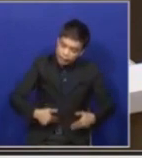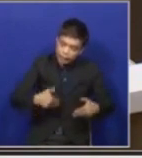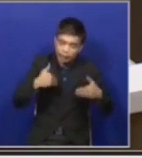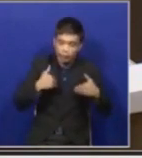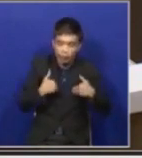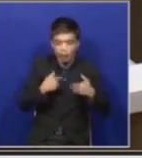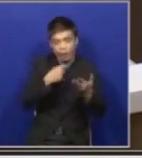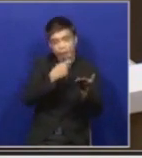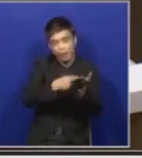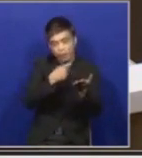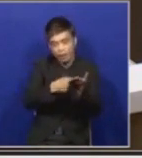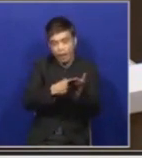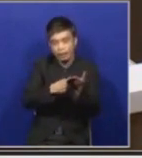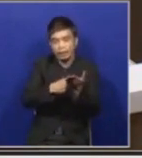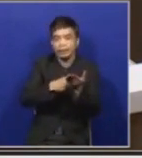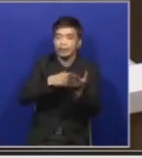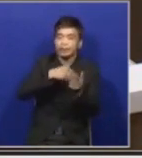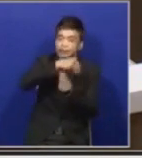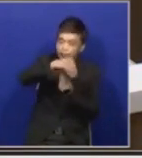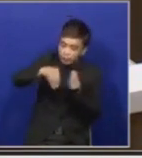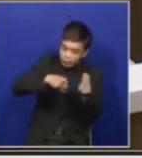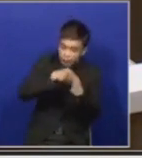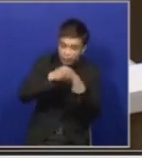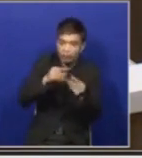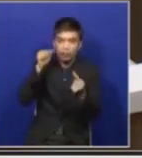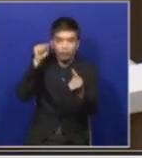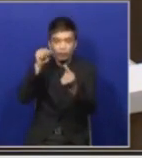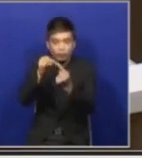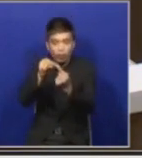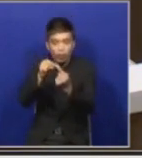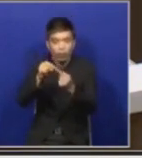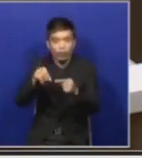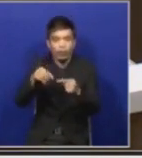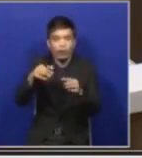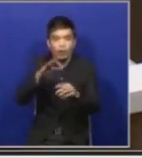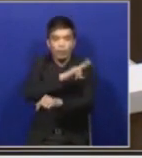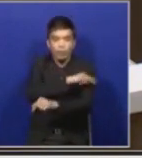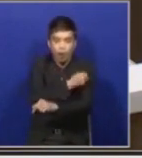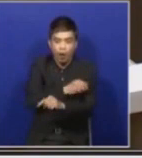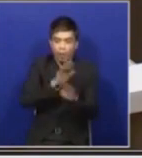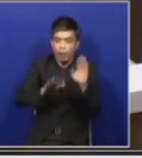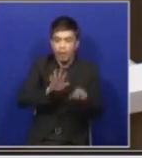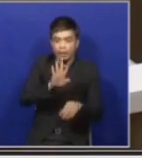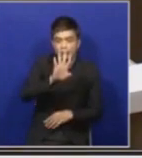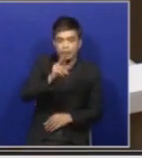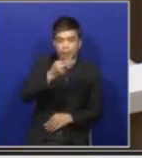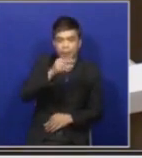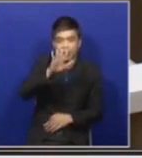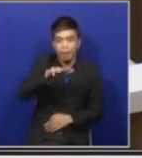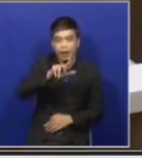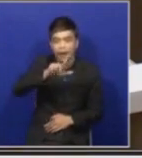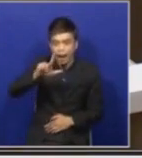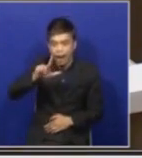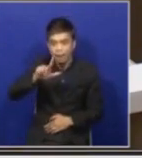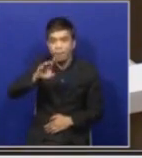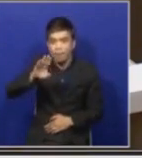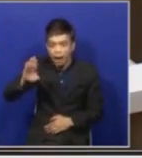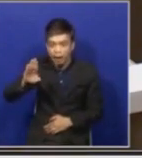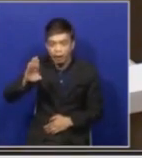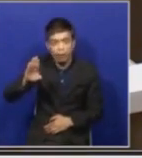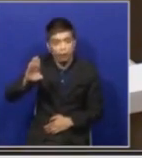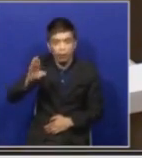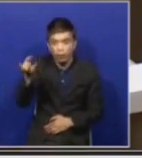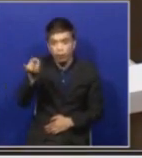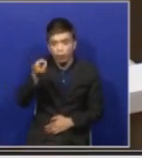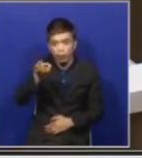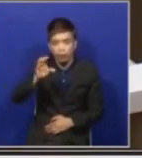ระบบเศรษฐกิจไว้กับกระทรวงสาธารณสุขในงบประมาณเพียง 45,000 ล้านบาทนะครับดังนั้นผม